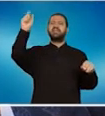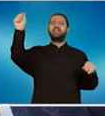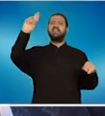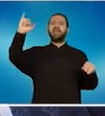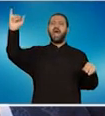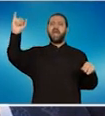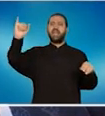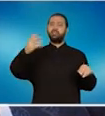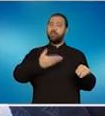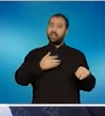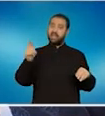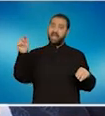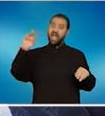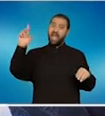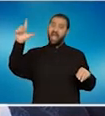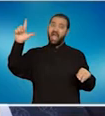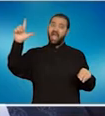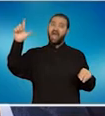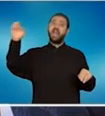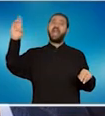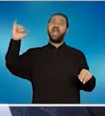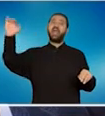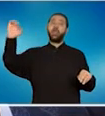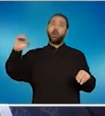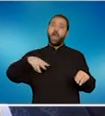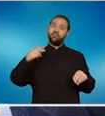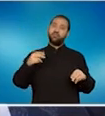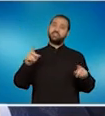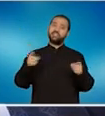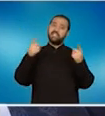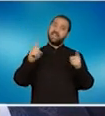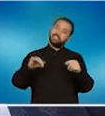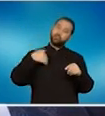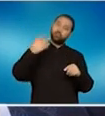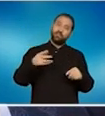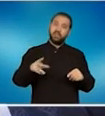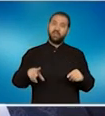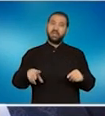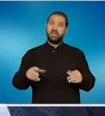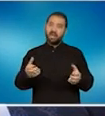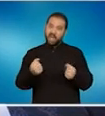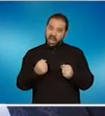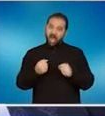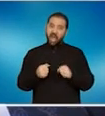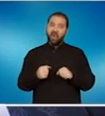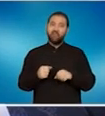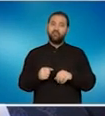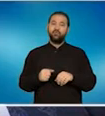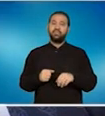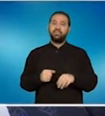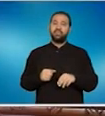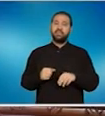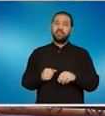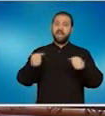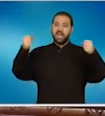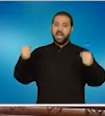Galeriu a urmat după dânsul. A avut șansa să-l aibă povățuitor, îndrumător și naș de căsătorie pe Toma